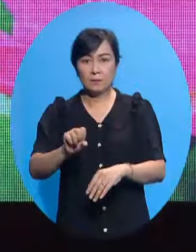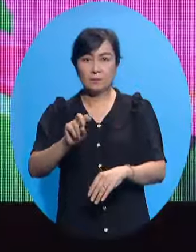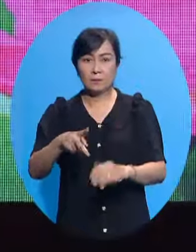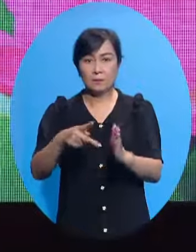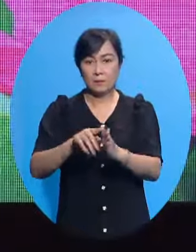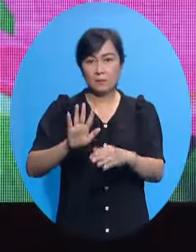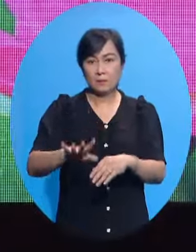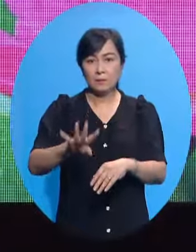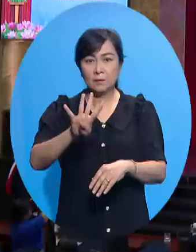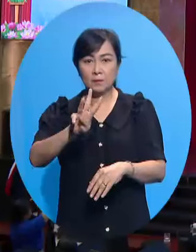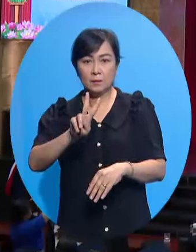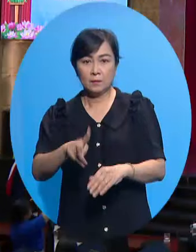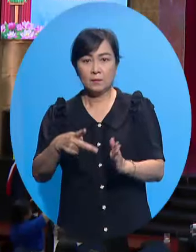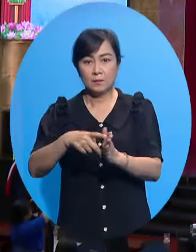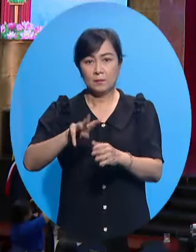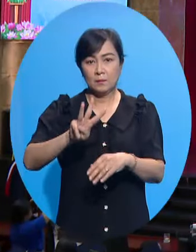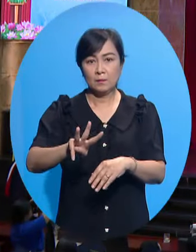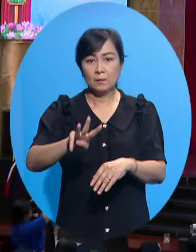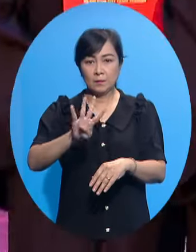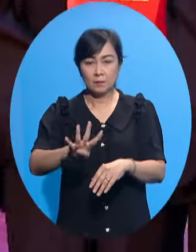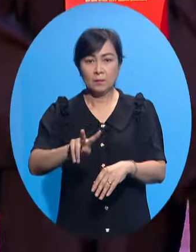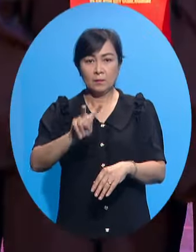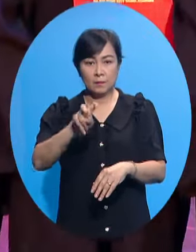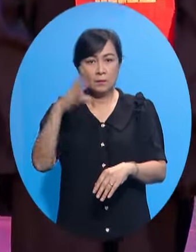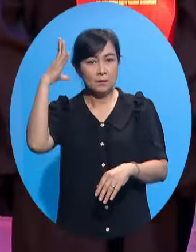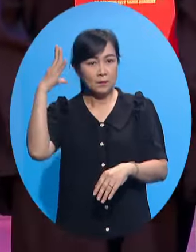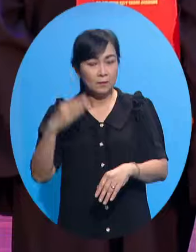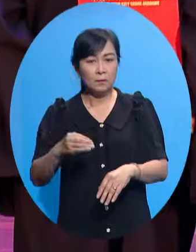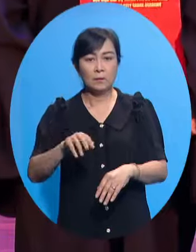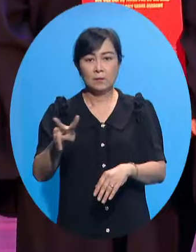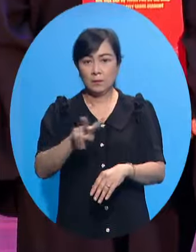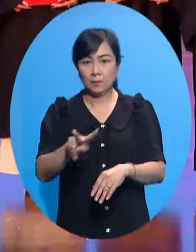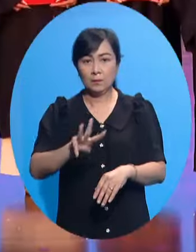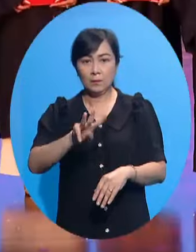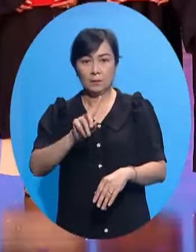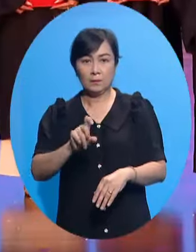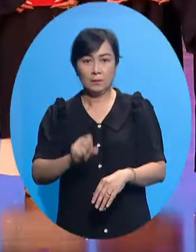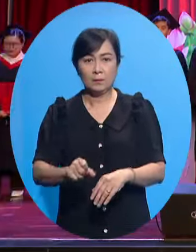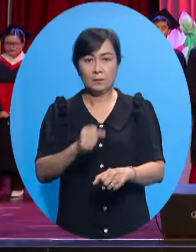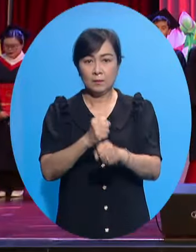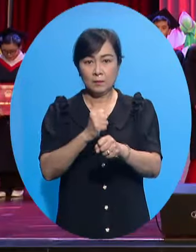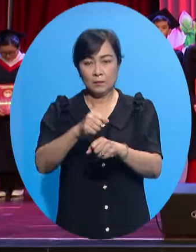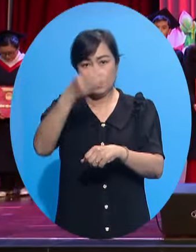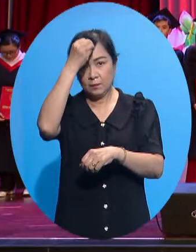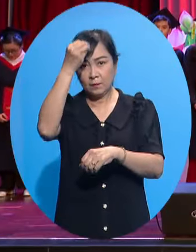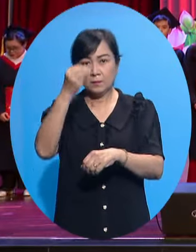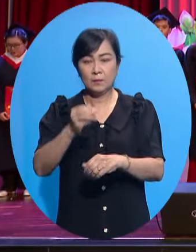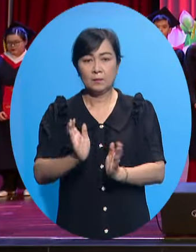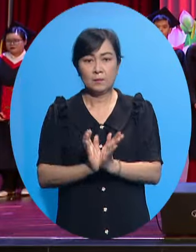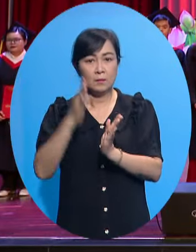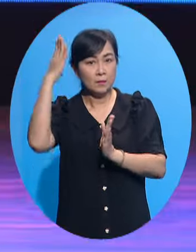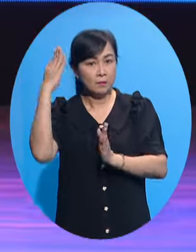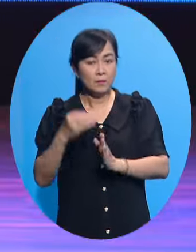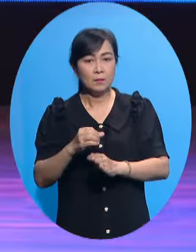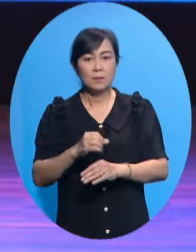viên khóa 5, 42 sinh viên khóa 3, 4, 20 sinh viên tốt nghiệp song ngành và 31 sinh viên hệ vừa làm vừa học. Trong buổi lễ tốt